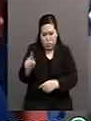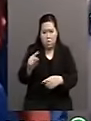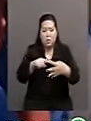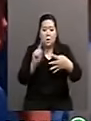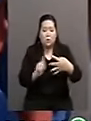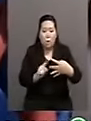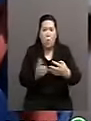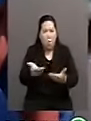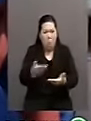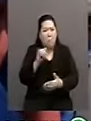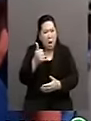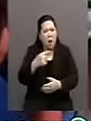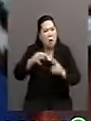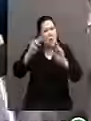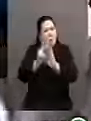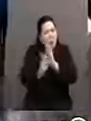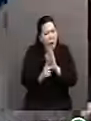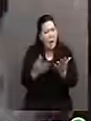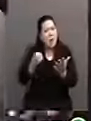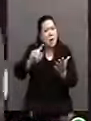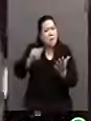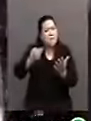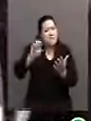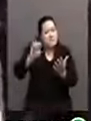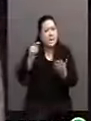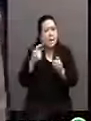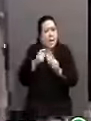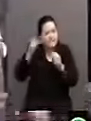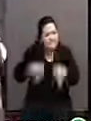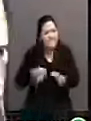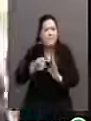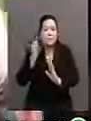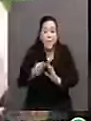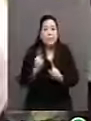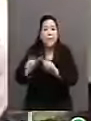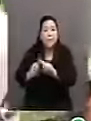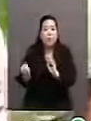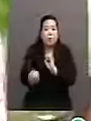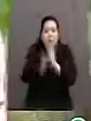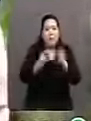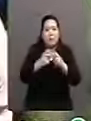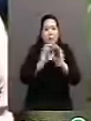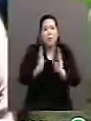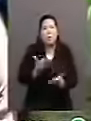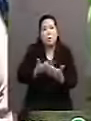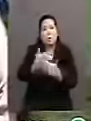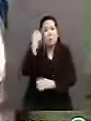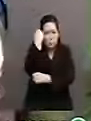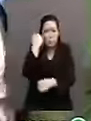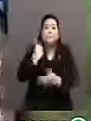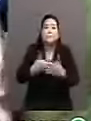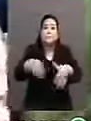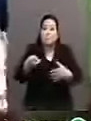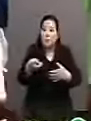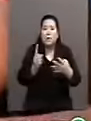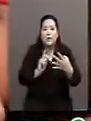ทวนบางคำสั่งบางมติบางกฎหมายที่อาจจะเป็นอุปสรรคกับการแก้ไขปัญหาของคนมีรายได้น้อย3เสนอรูปแบบ